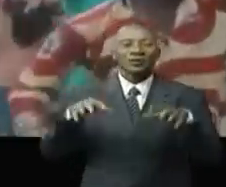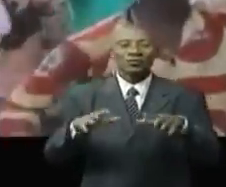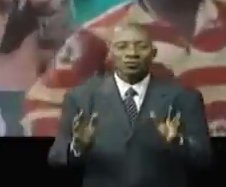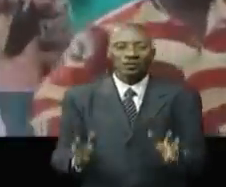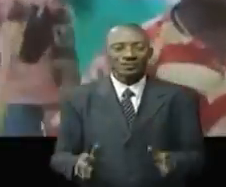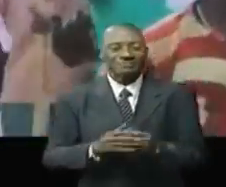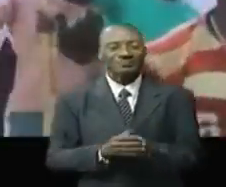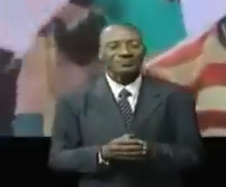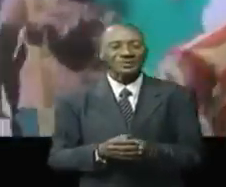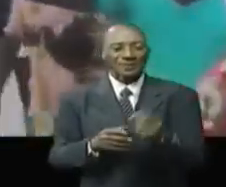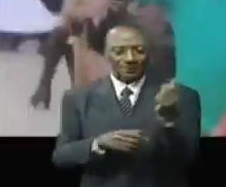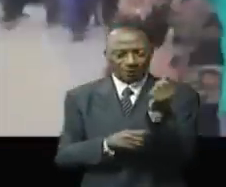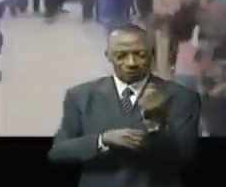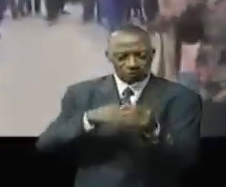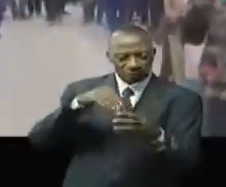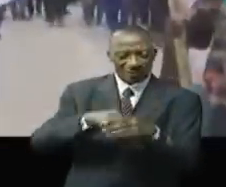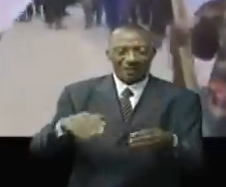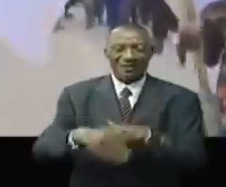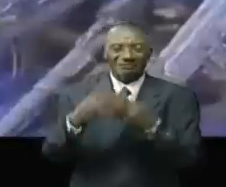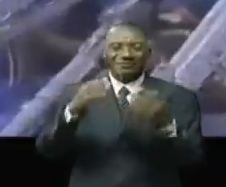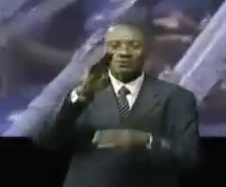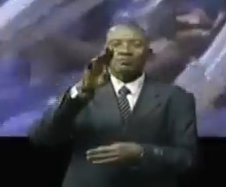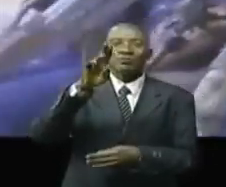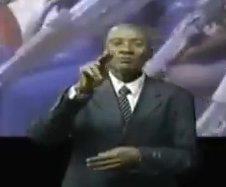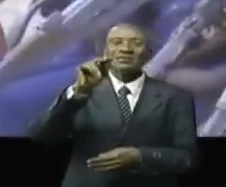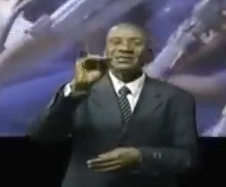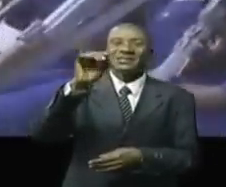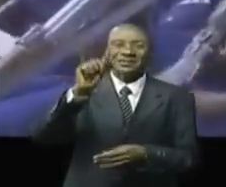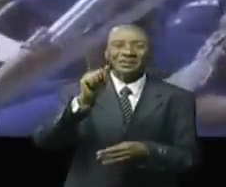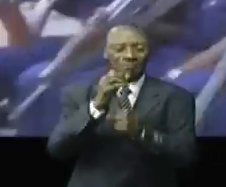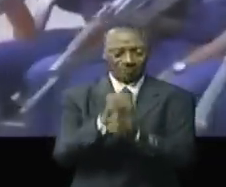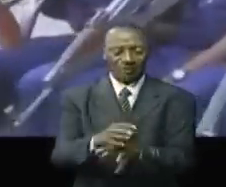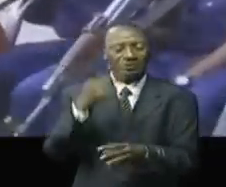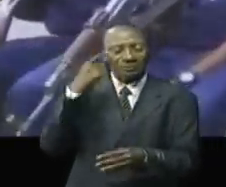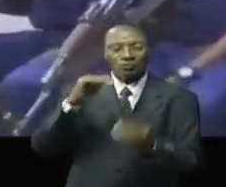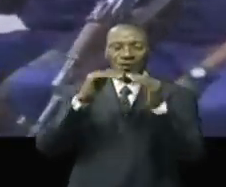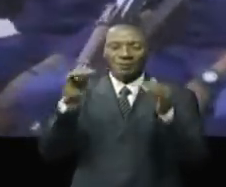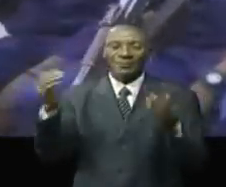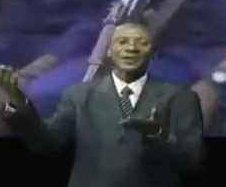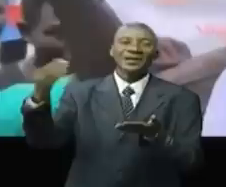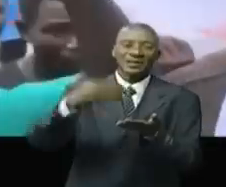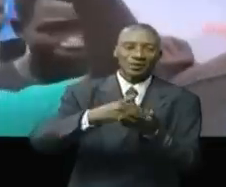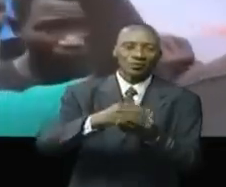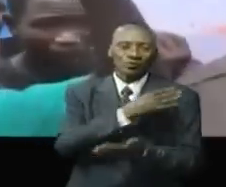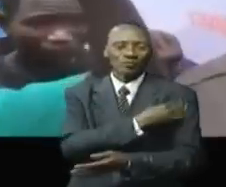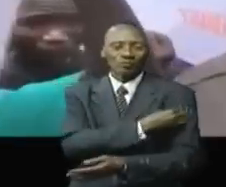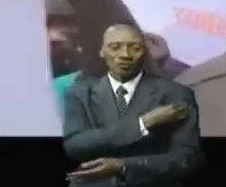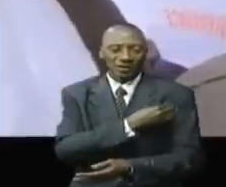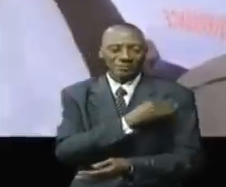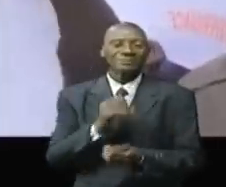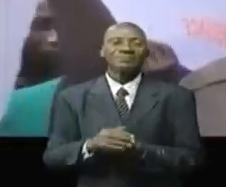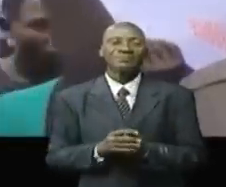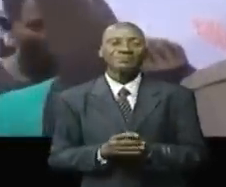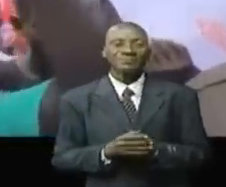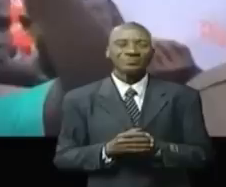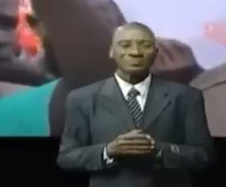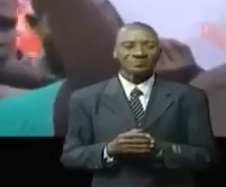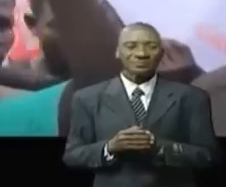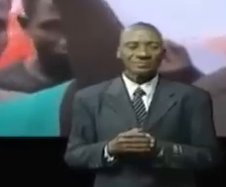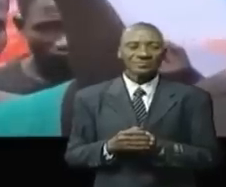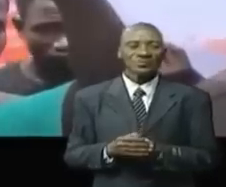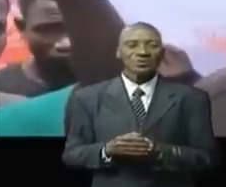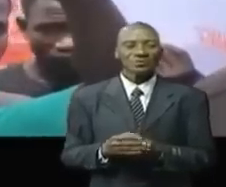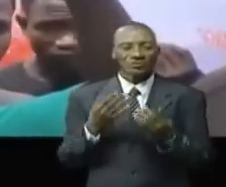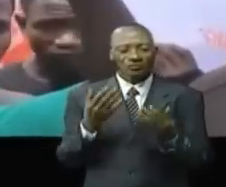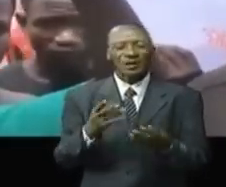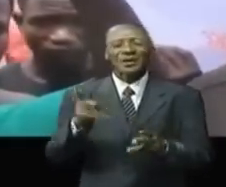habitants de Bougna interrogés ne jurent qui pour le retour de la paix dans ces deux provinces sous état de siège. Nous avons répondu activement, nous avons mobilisé nos